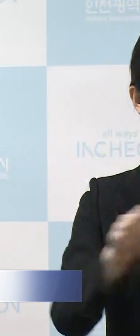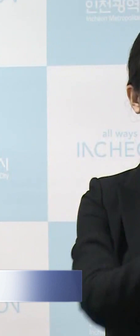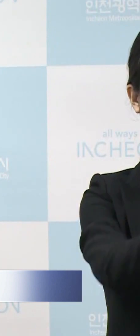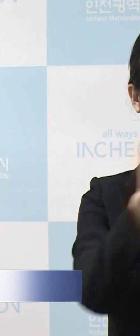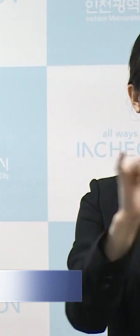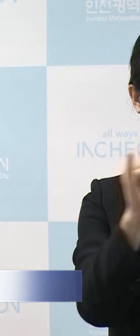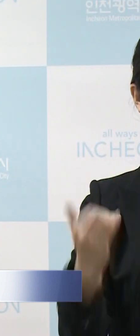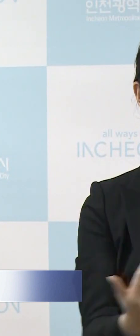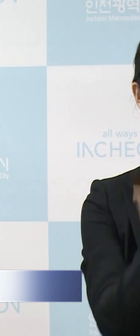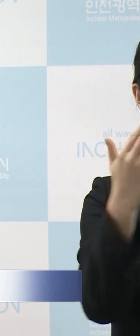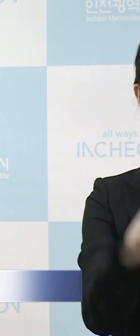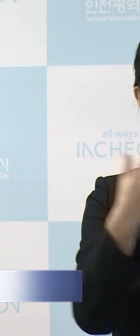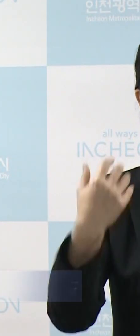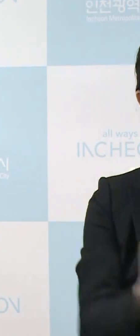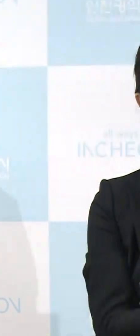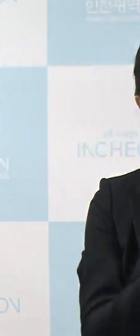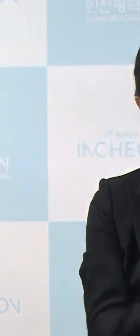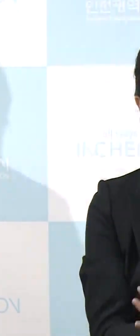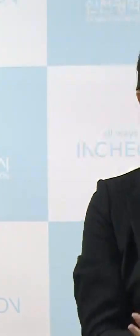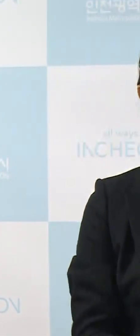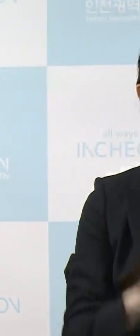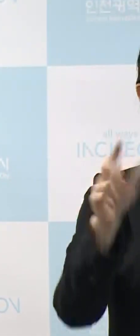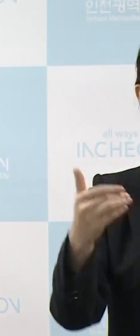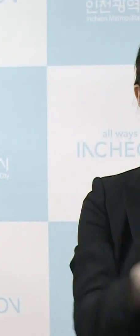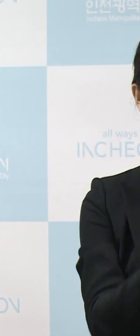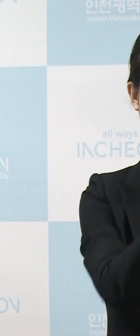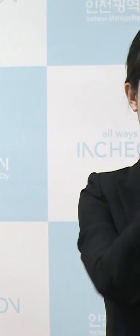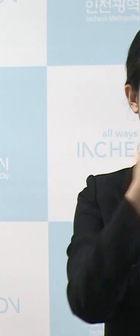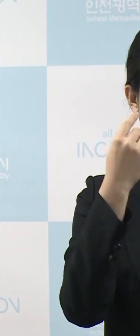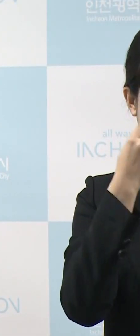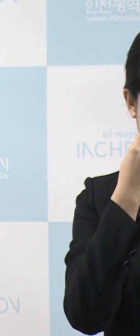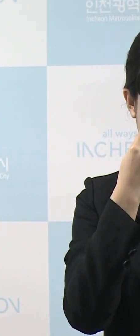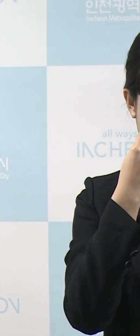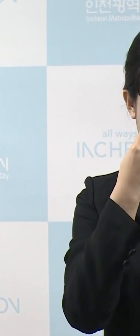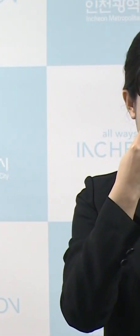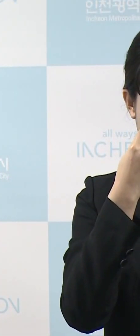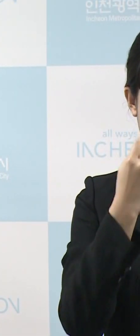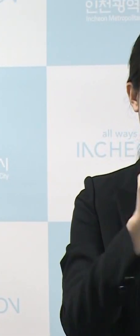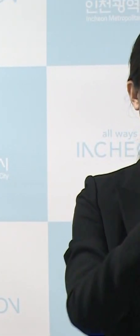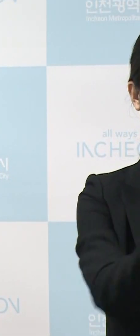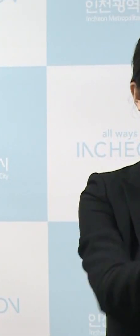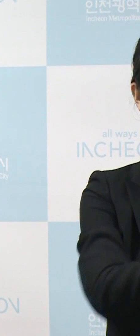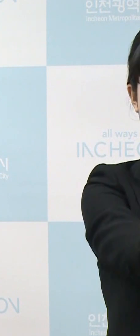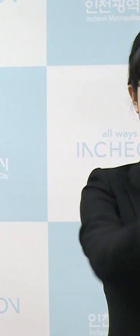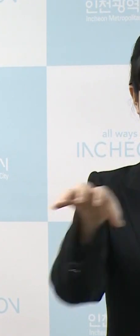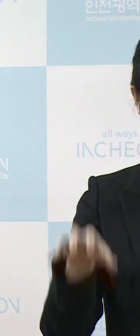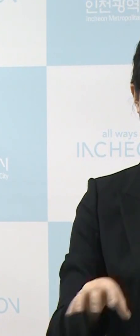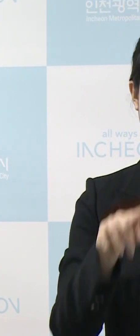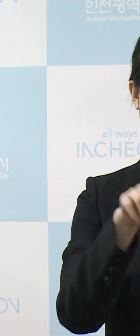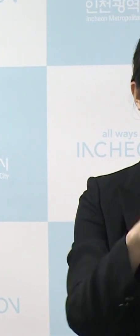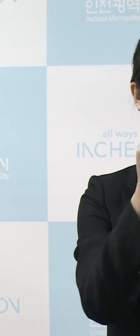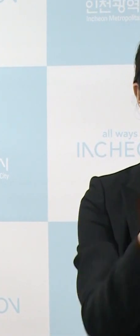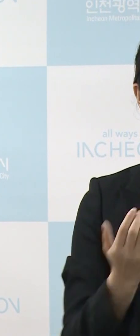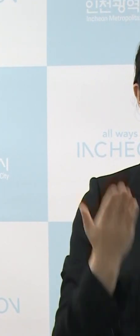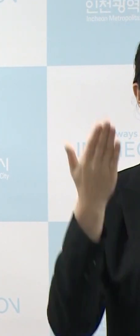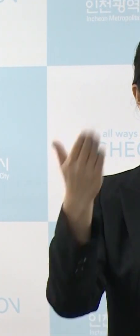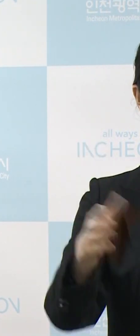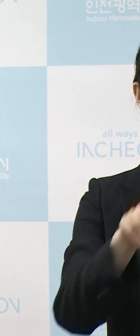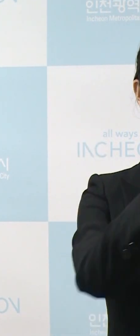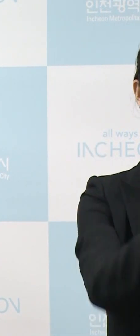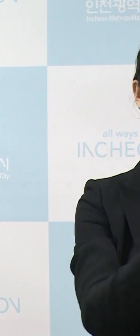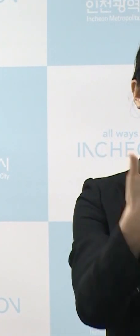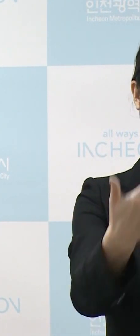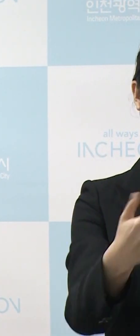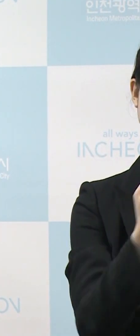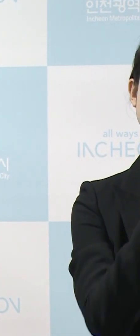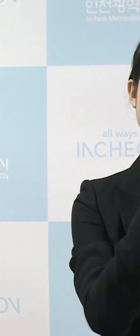생각합니다. 현재까지 확인된 확진 환자 발생 경위에 대해서 말씀드리겠습니다. 3월 9일 서울